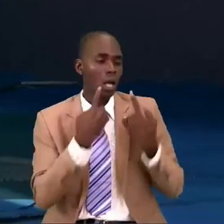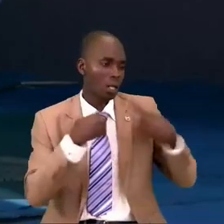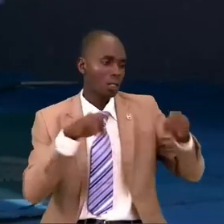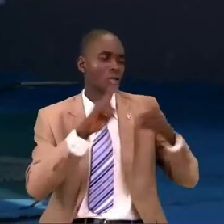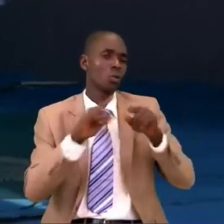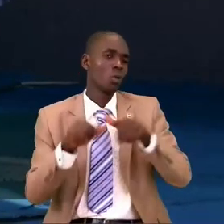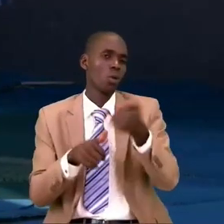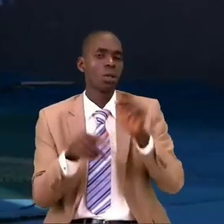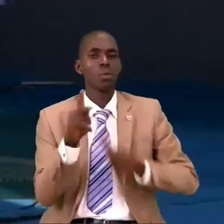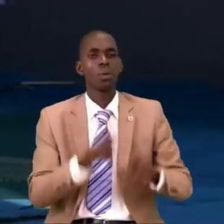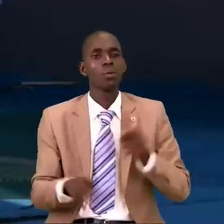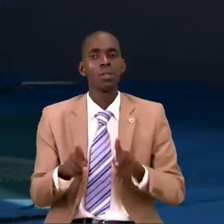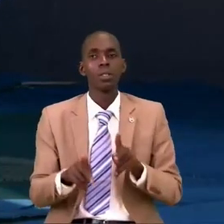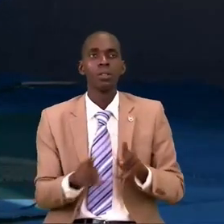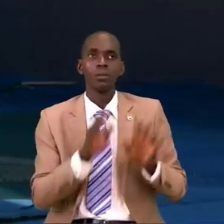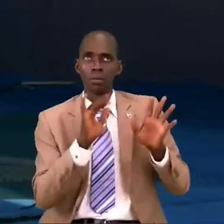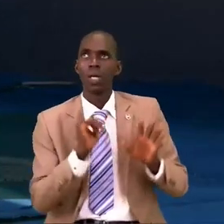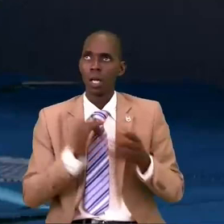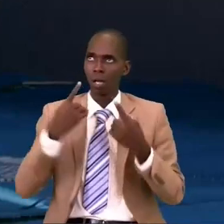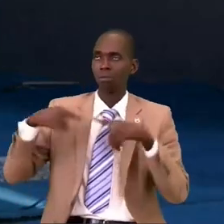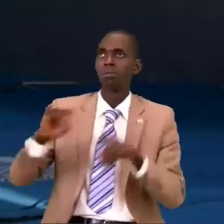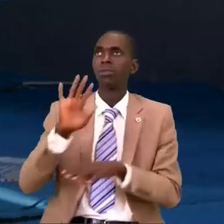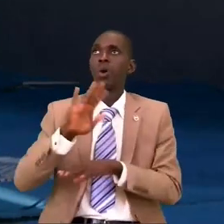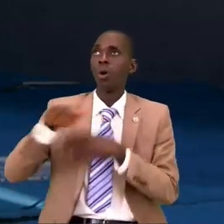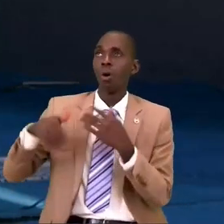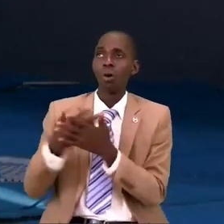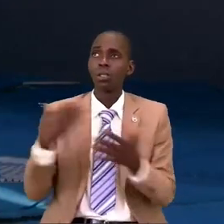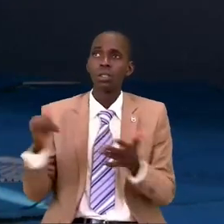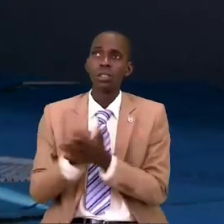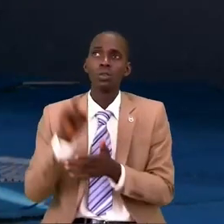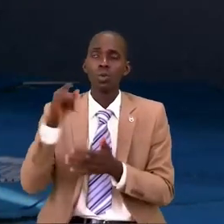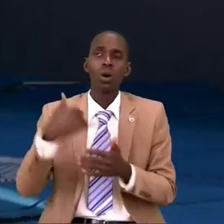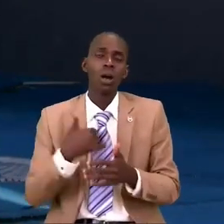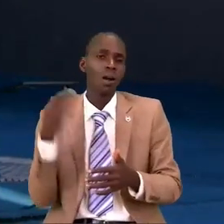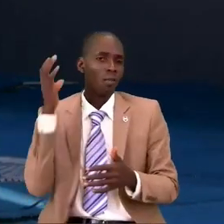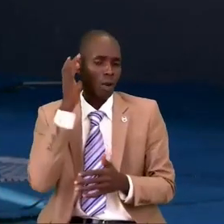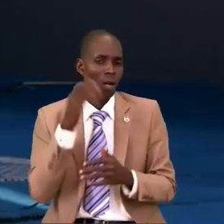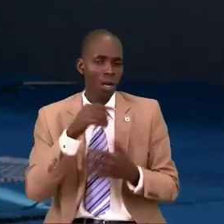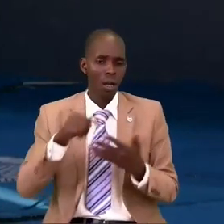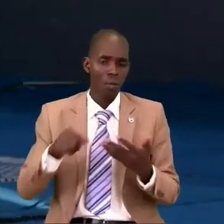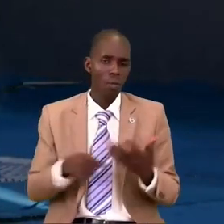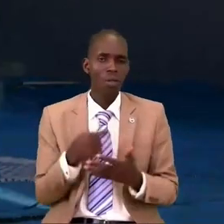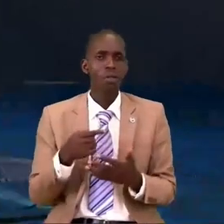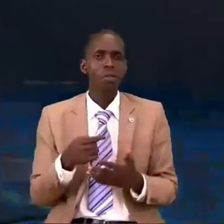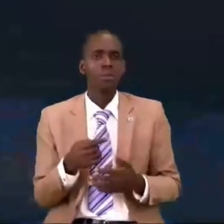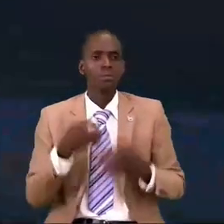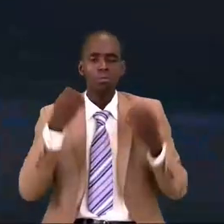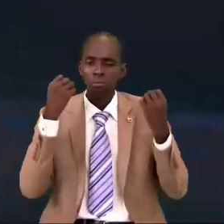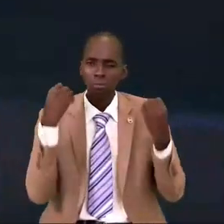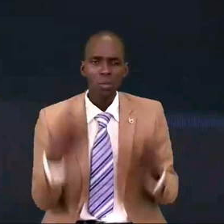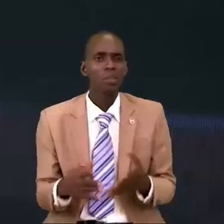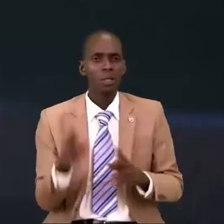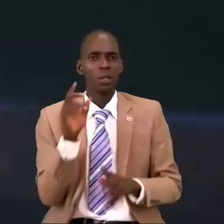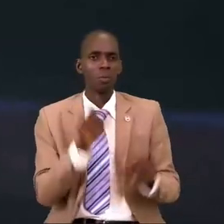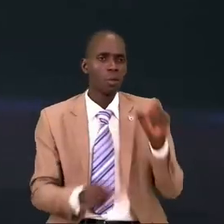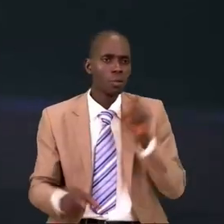de beaucoup de témoins. Confie-le. Ne dites pas. Confie-le.